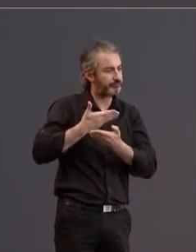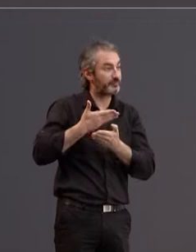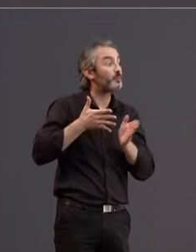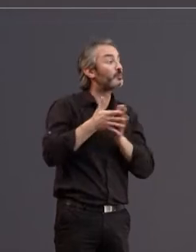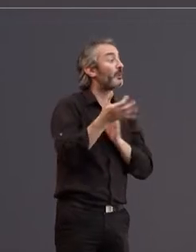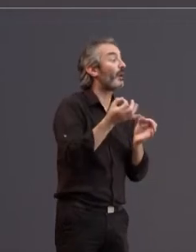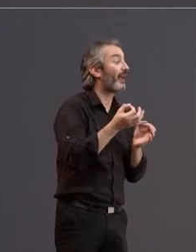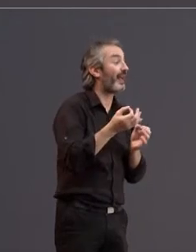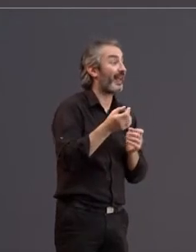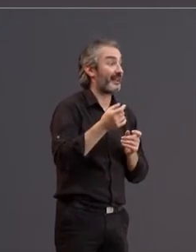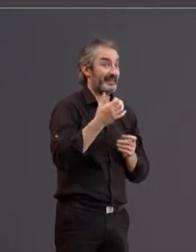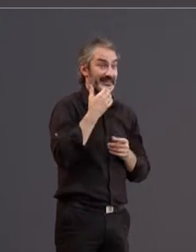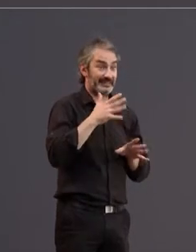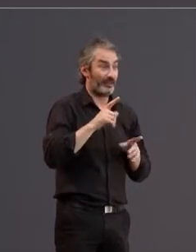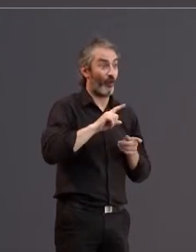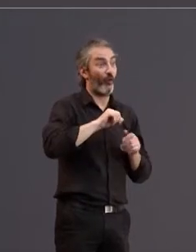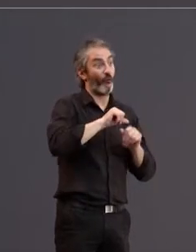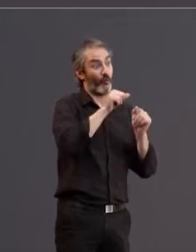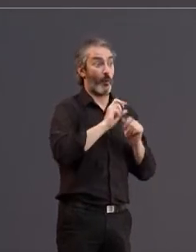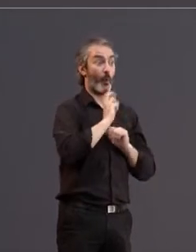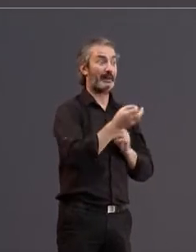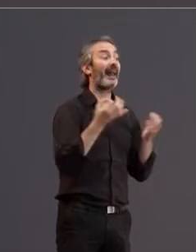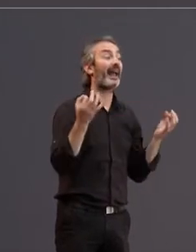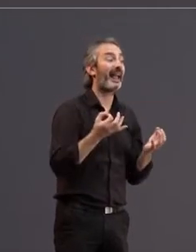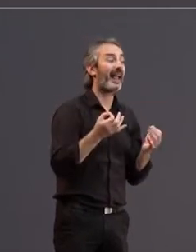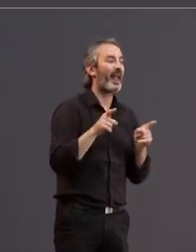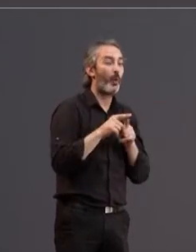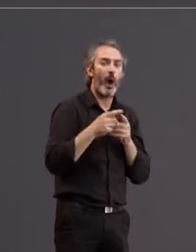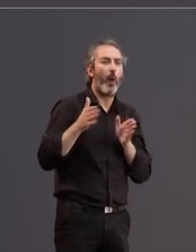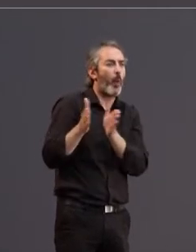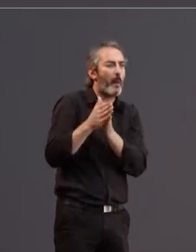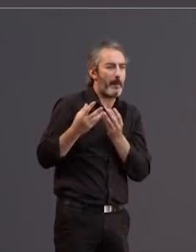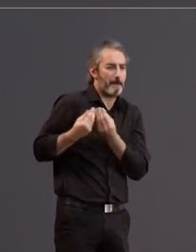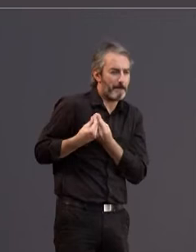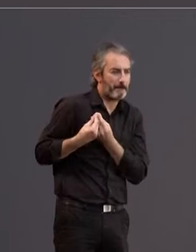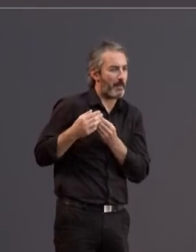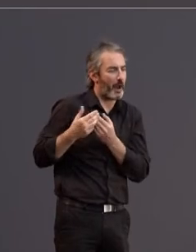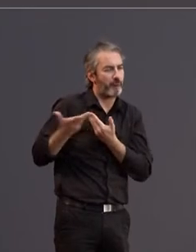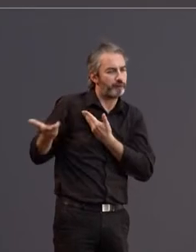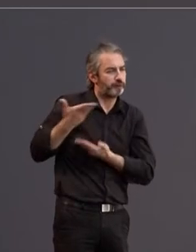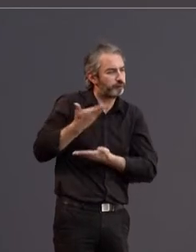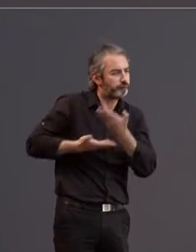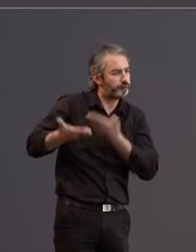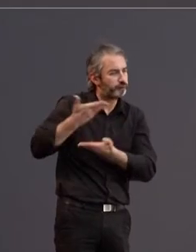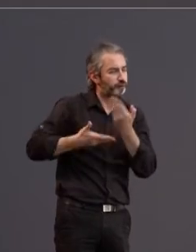això? Perquè una altra manera de començar és fent pinya amb altres companys, ja sigui de la vostra promoció o d'altres.